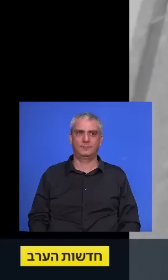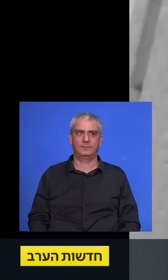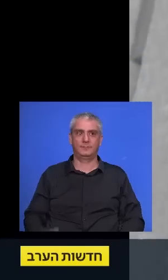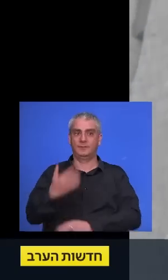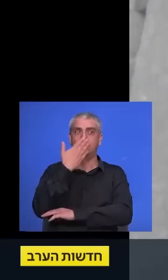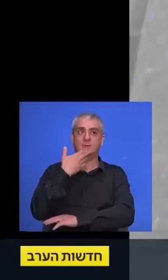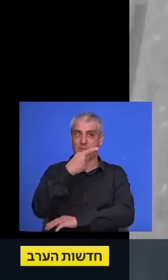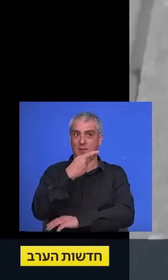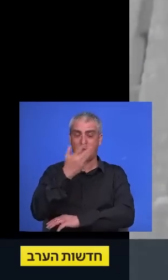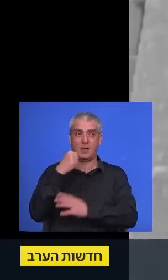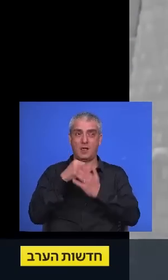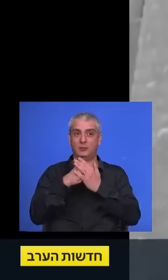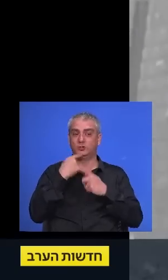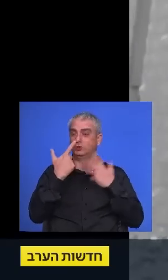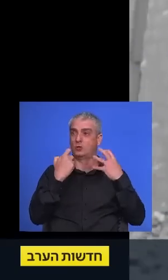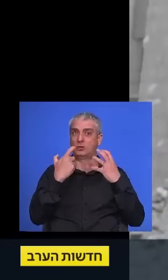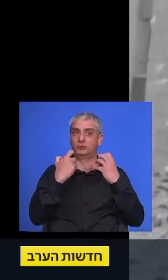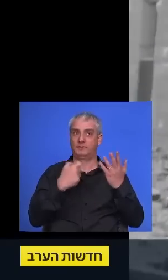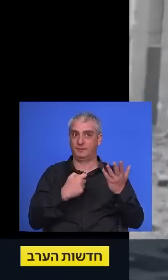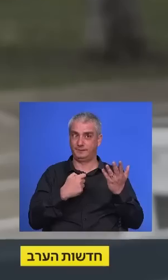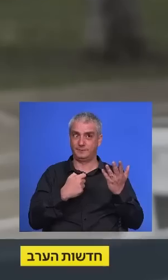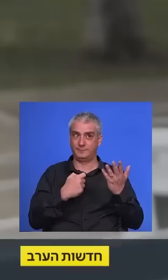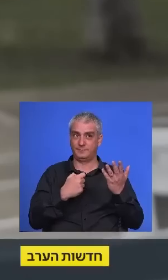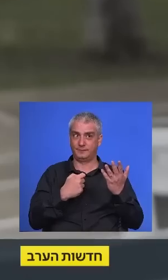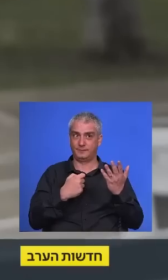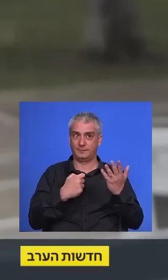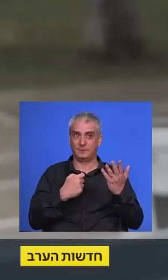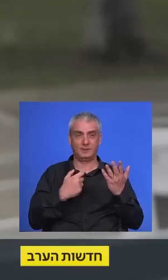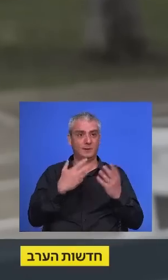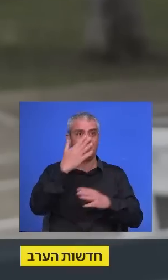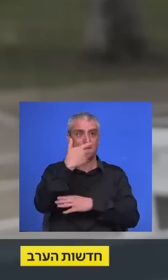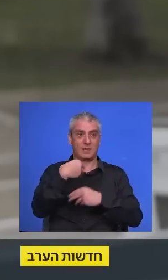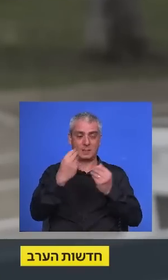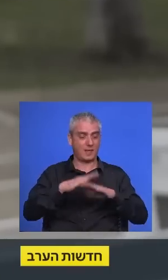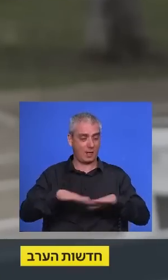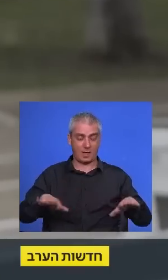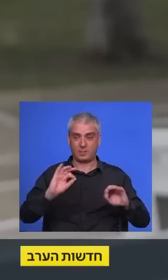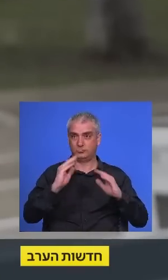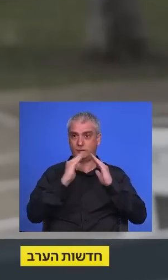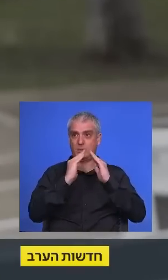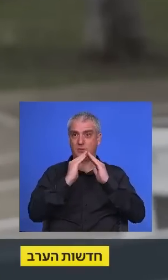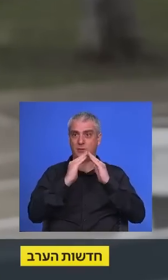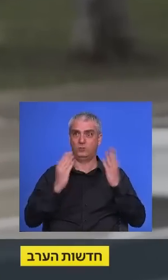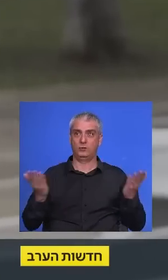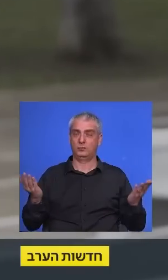במדינת ישראל, לפחות עד שנות ה-70, המדינה סיפקה קרקע לצורכי דיור, ואז גם היו